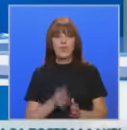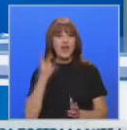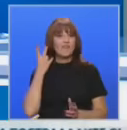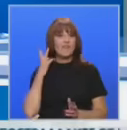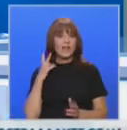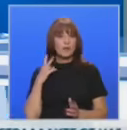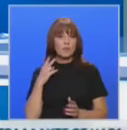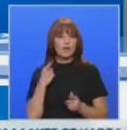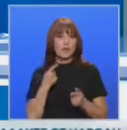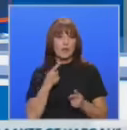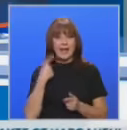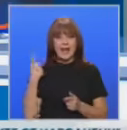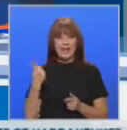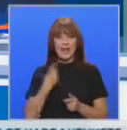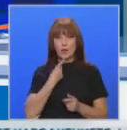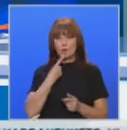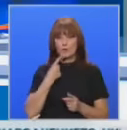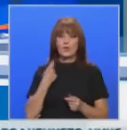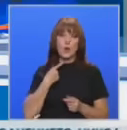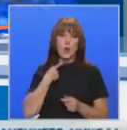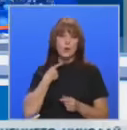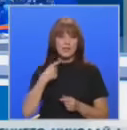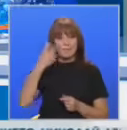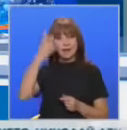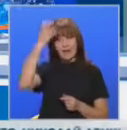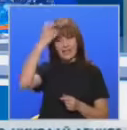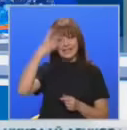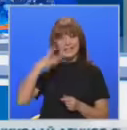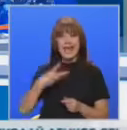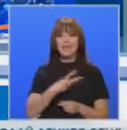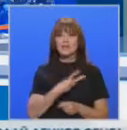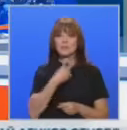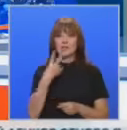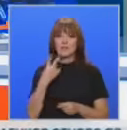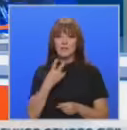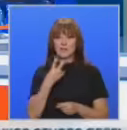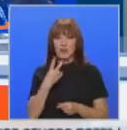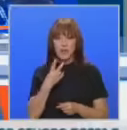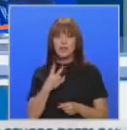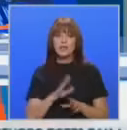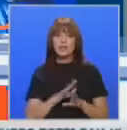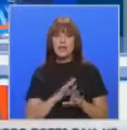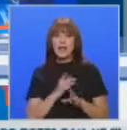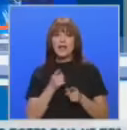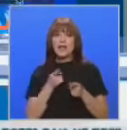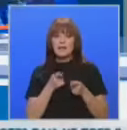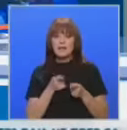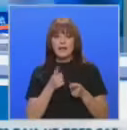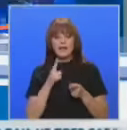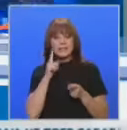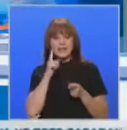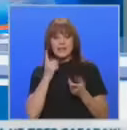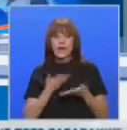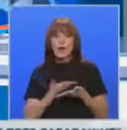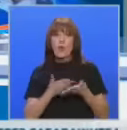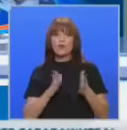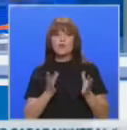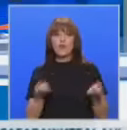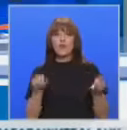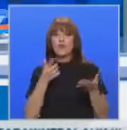Великобритания отбелязва една година от загубата на кралица Елизабет II. С края на епохата Елизабет II монархията, знаете, отвори